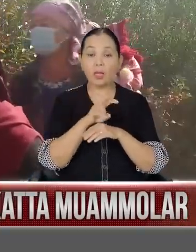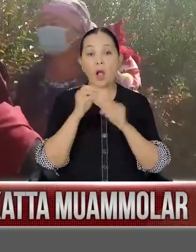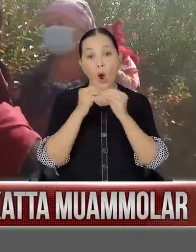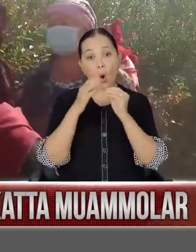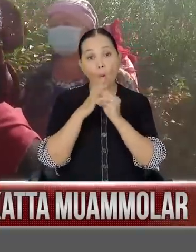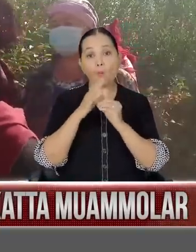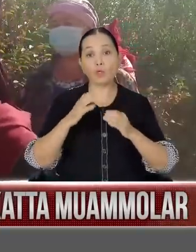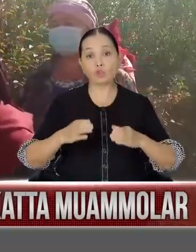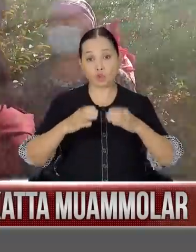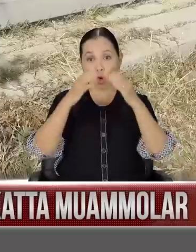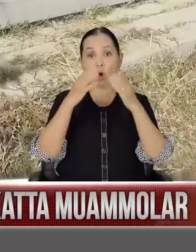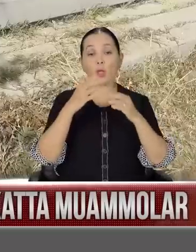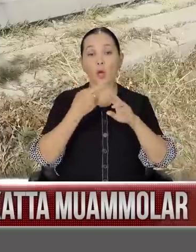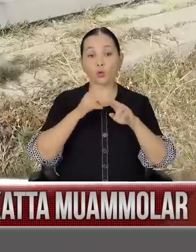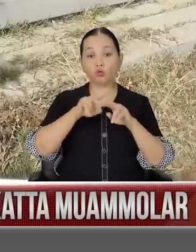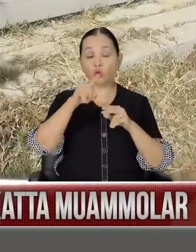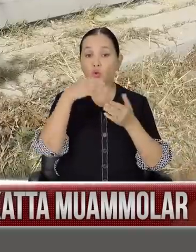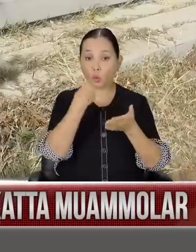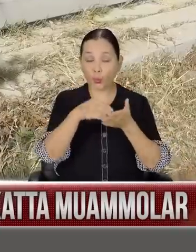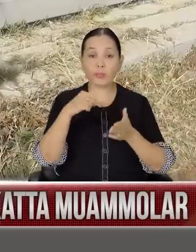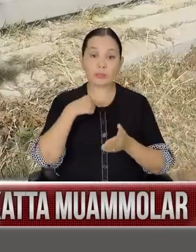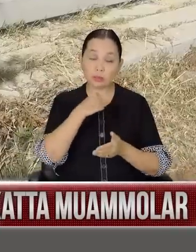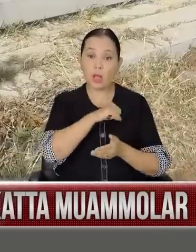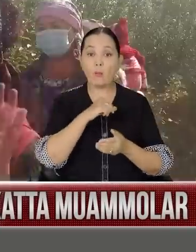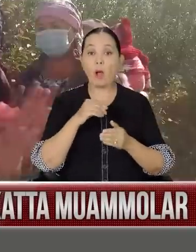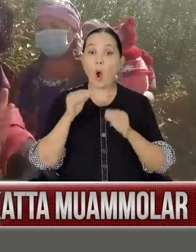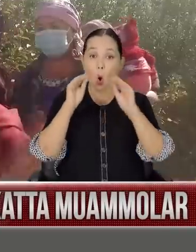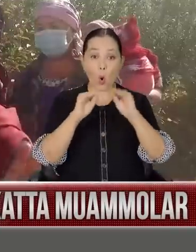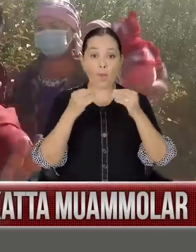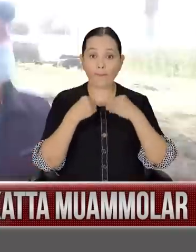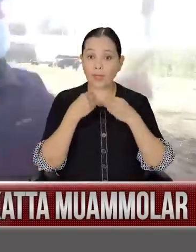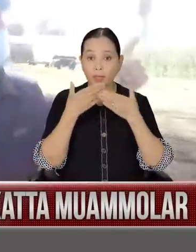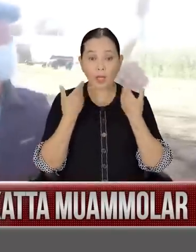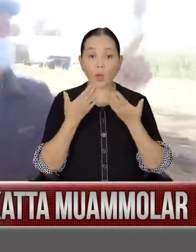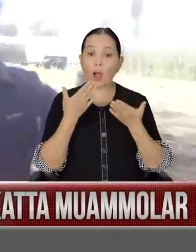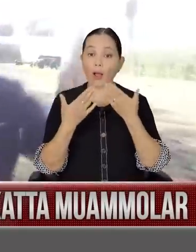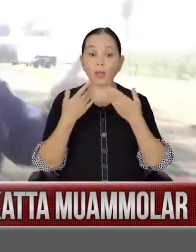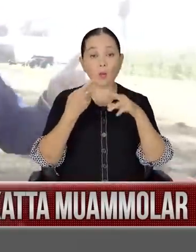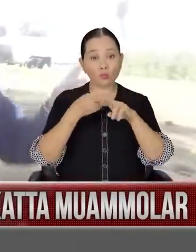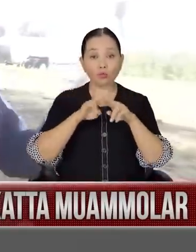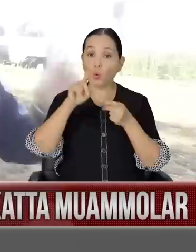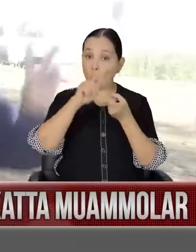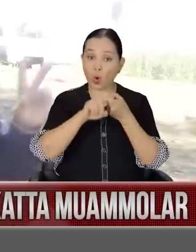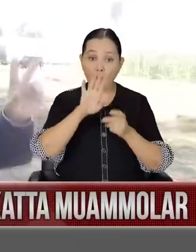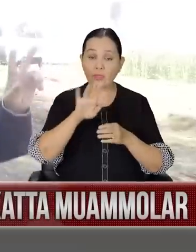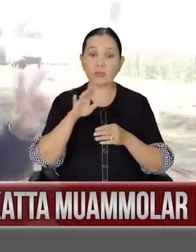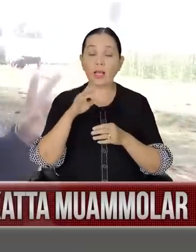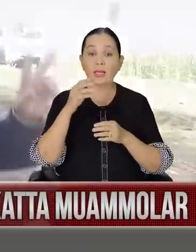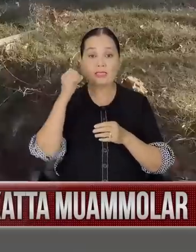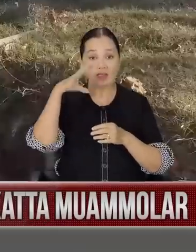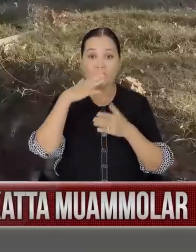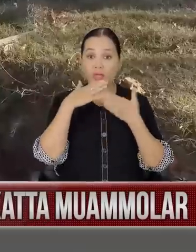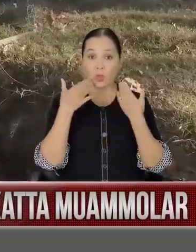15 ta stol bo'lib qo'yibmiz. Hatto o'sha 15 ta stolbolani ham qo'yib bergan yo'q. Agar buni ulamasak, ikki qishlog'imiz